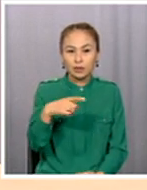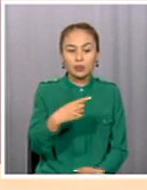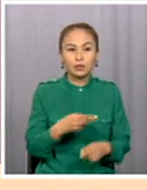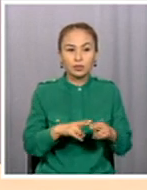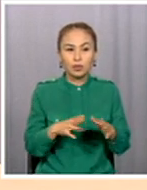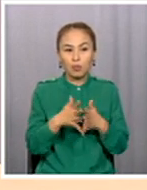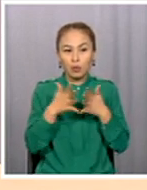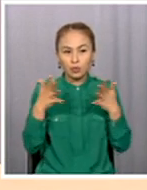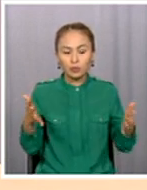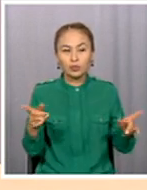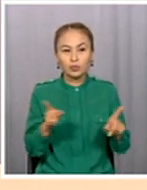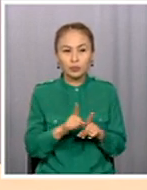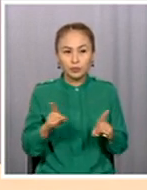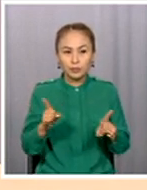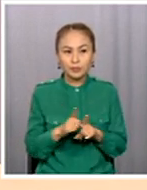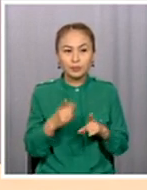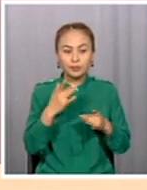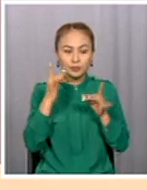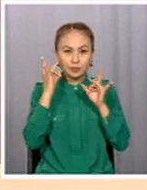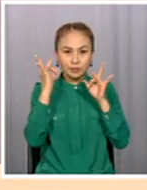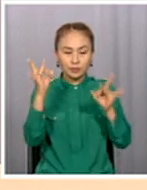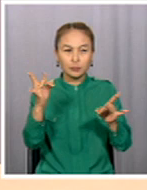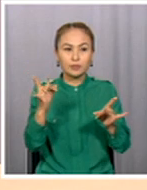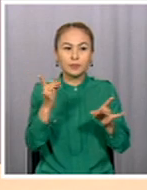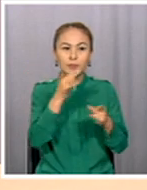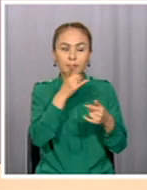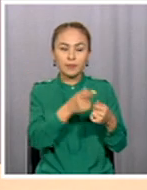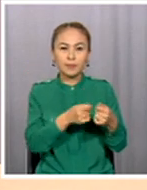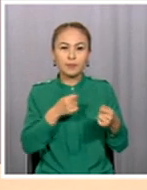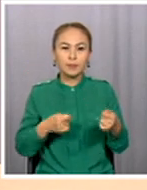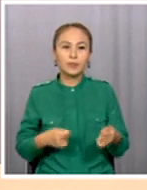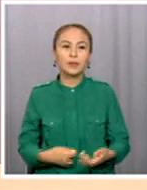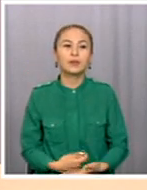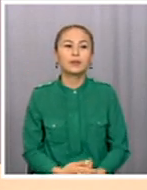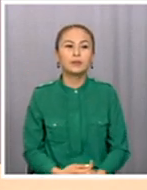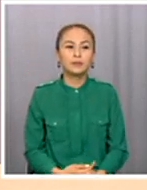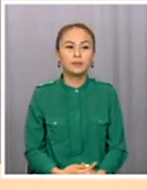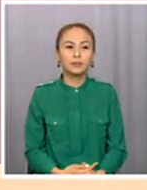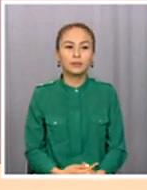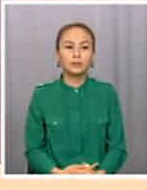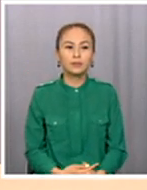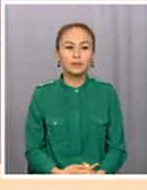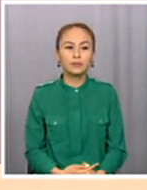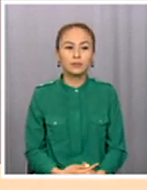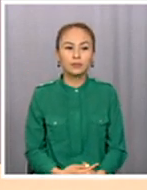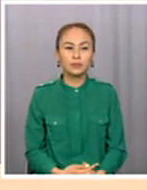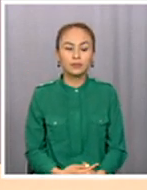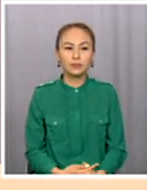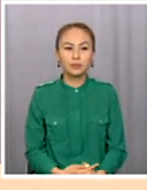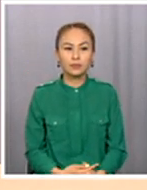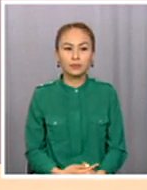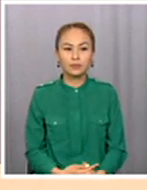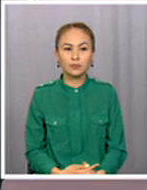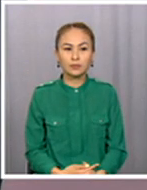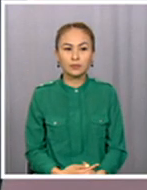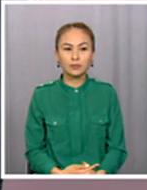болғанымен, олардың да дыбысы бәсен естіледі. Яғни жылан